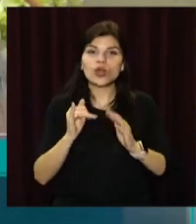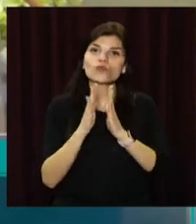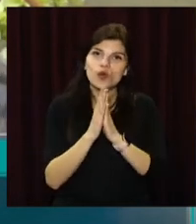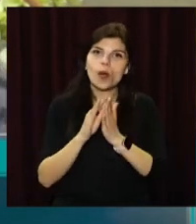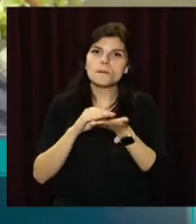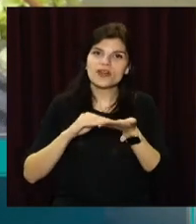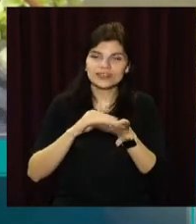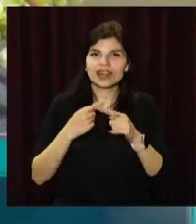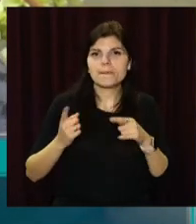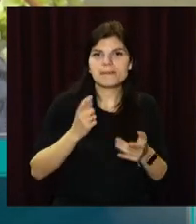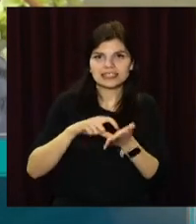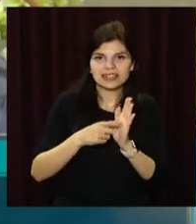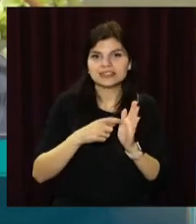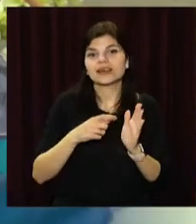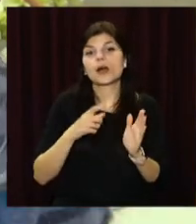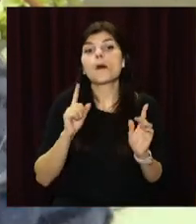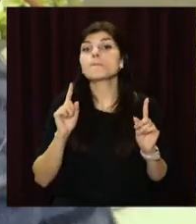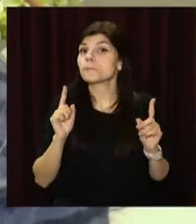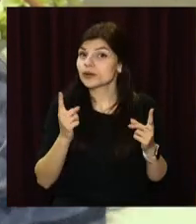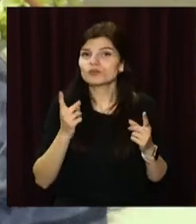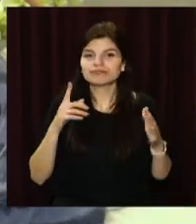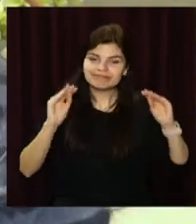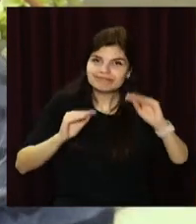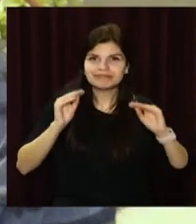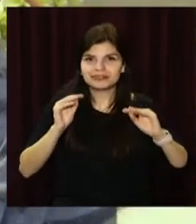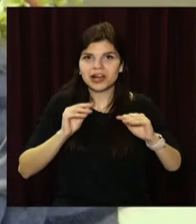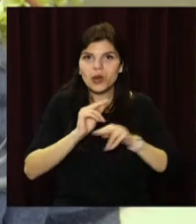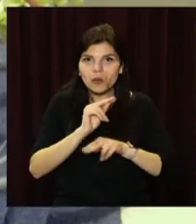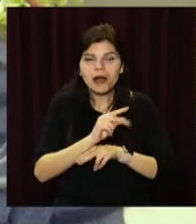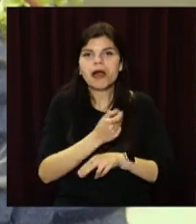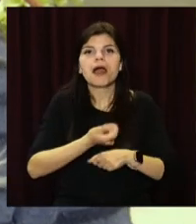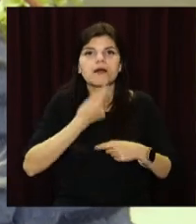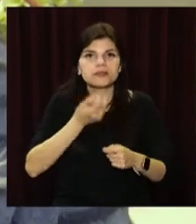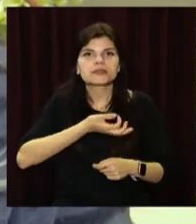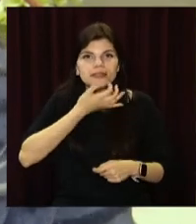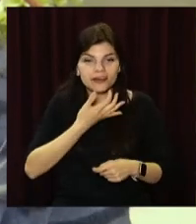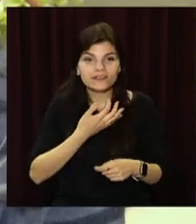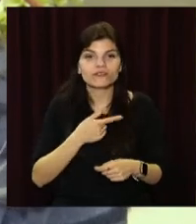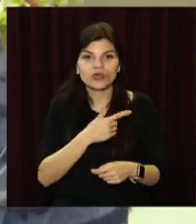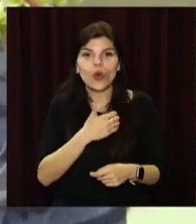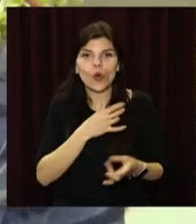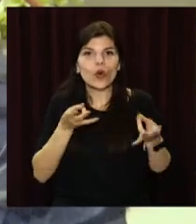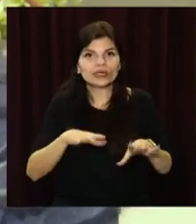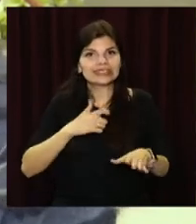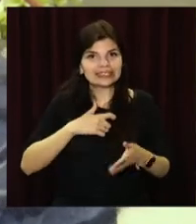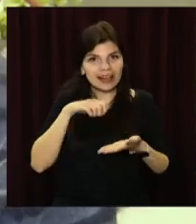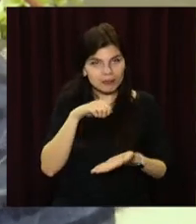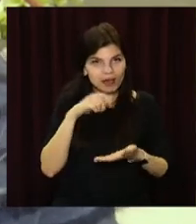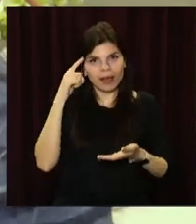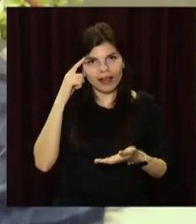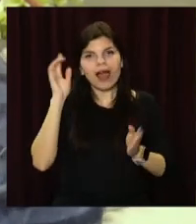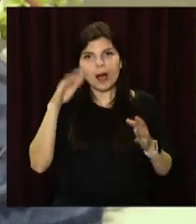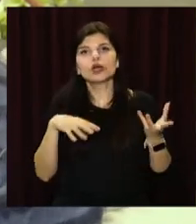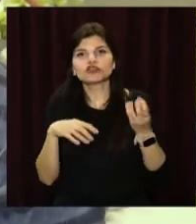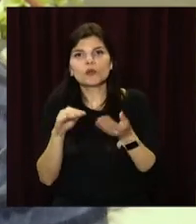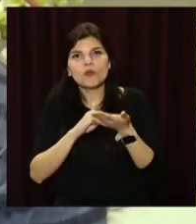повторити такий же майстер-клас, оскільки вот первое изделие, которое они делают, да, они хотят оставить себе, а потом еще